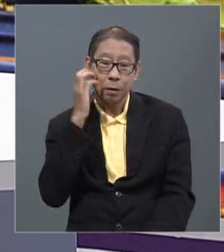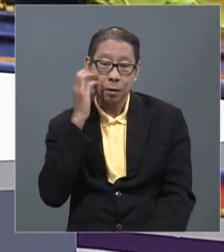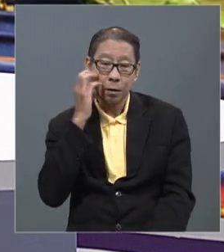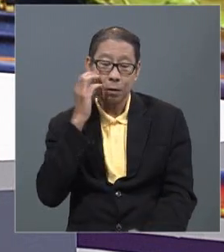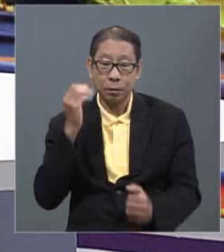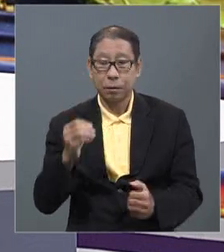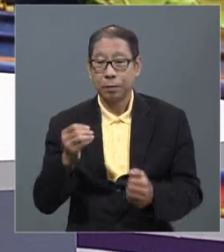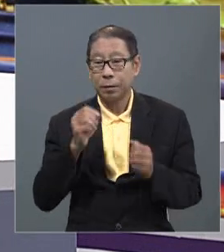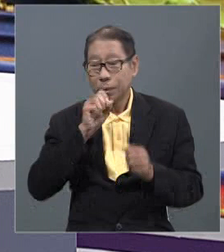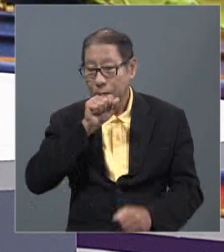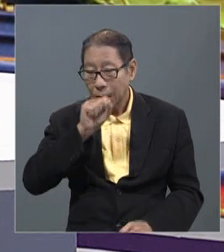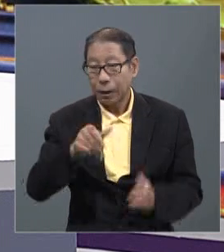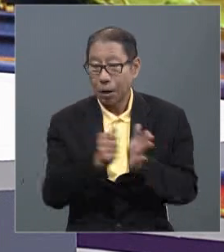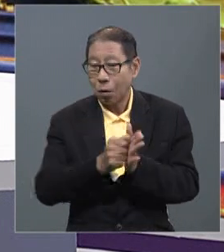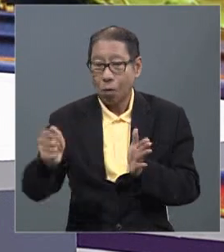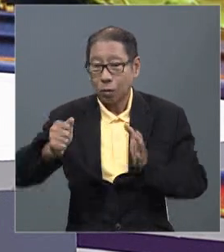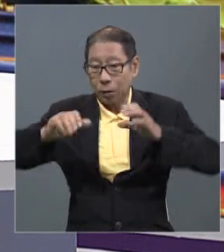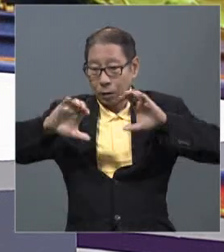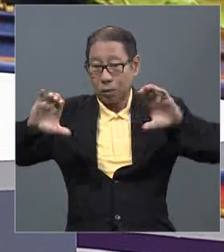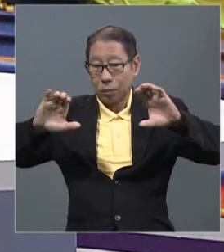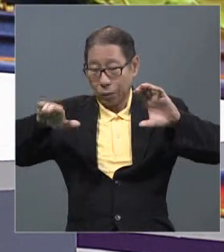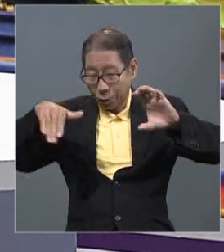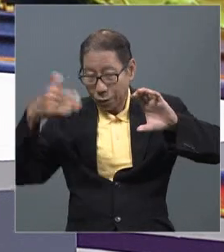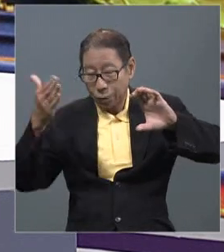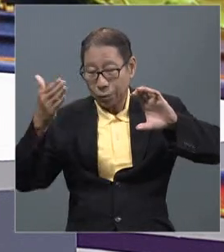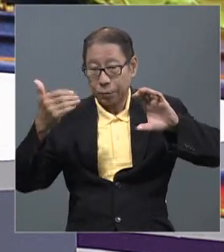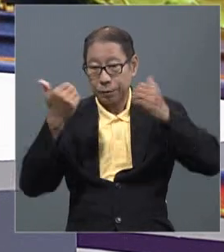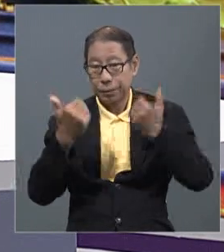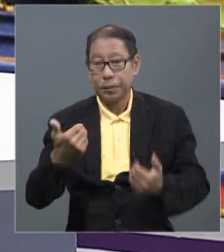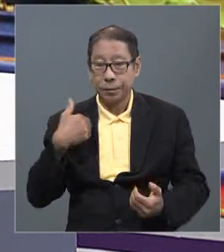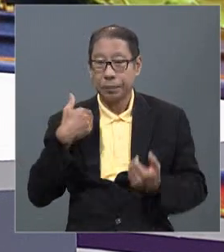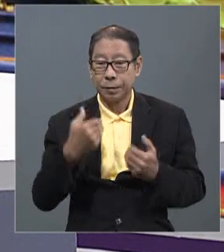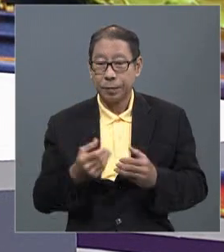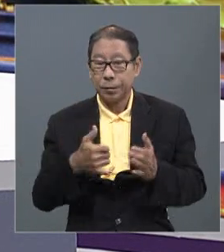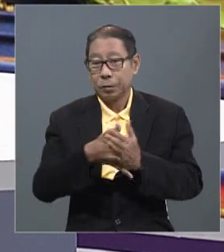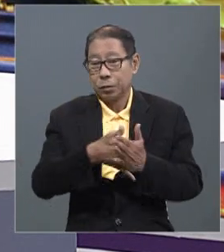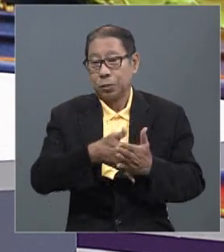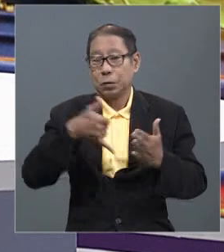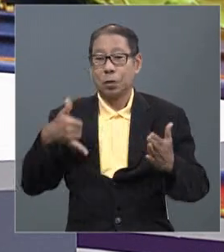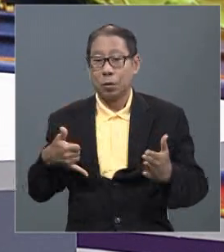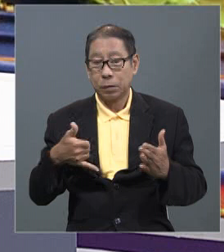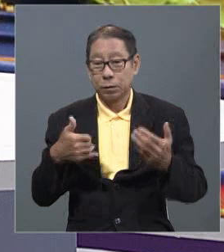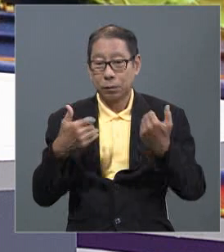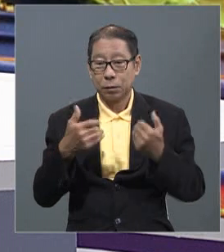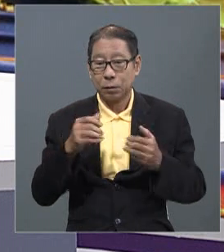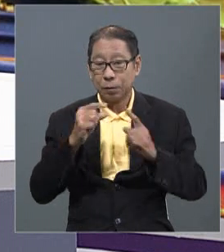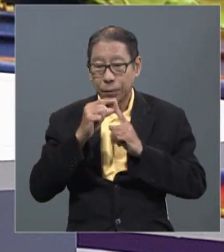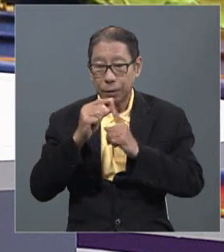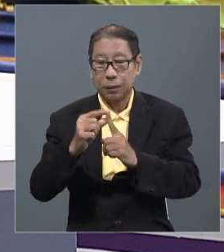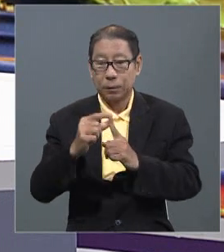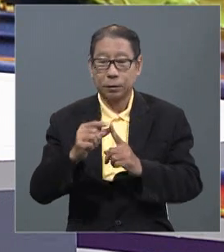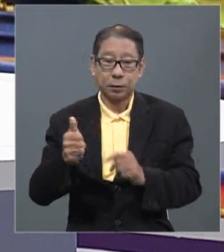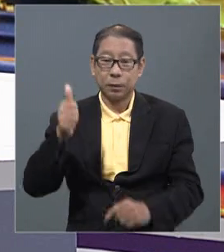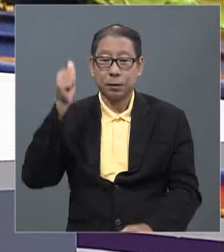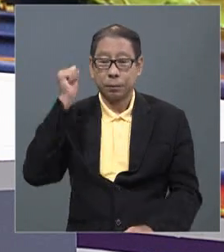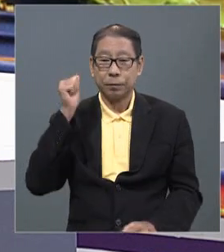รณีที่มีคำสั่งให้ออกจากราชการไว้ก่อนนะครับและไม่ได้มีการเพิกถอนคำสั่งดังกล่าวนะครับตามมติของ